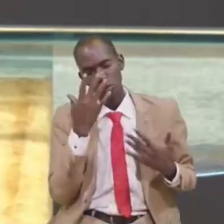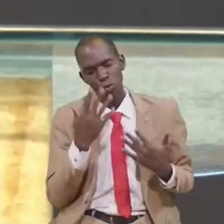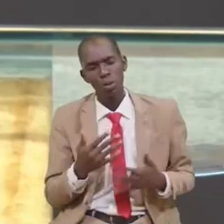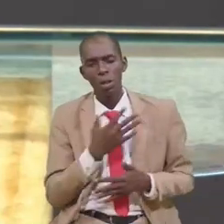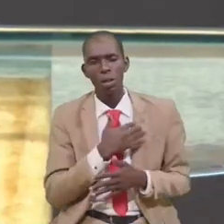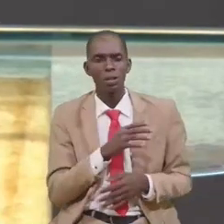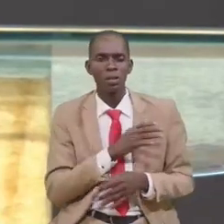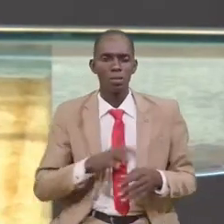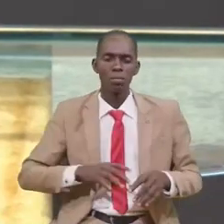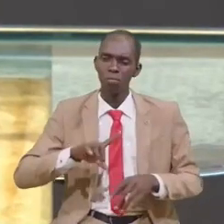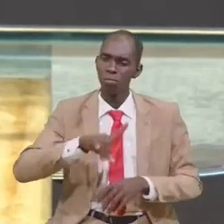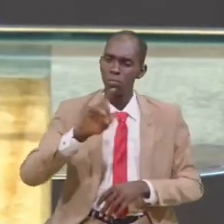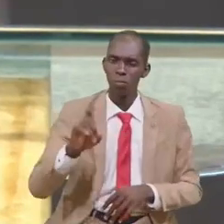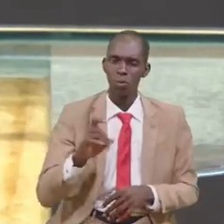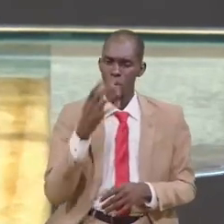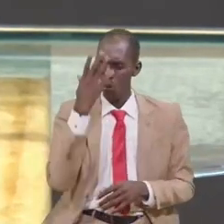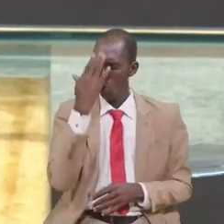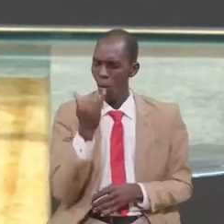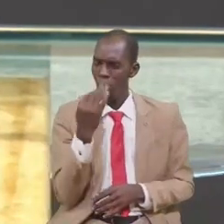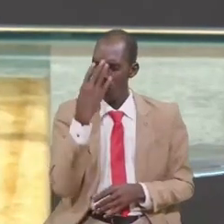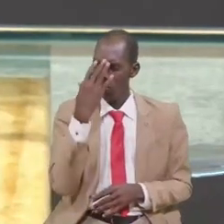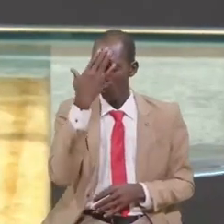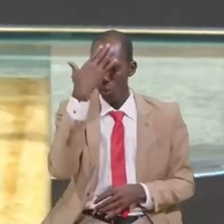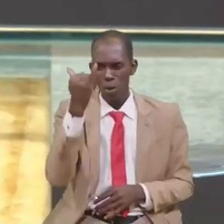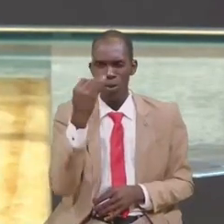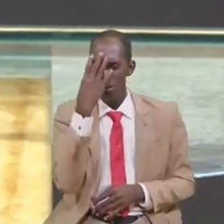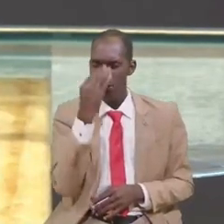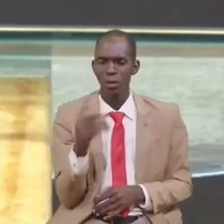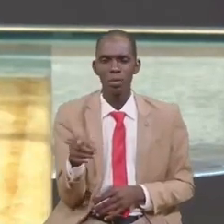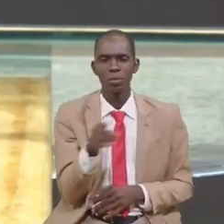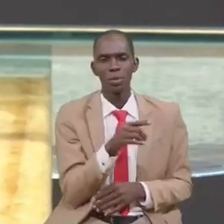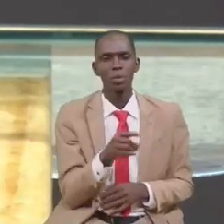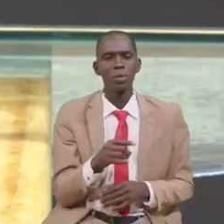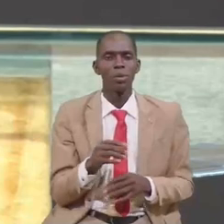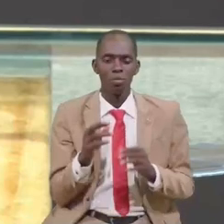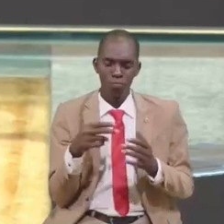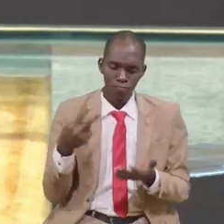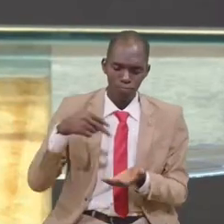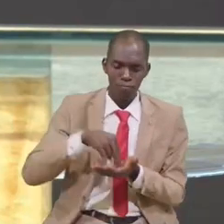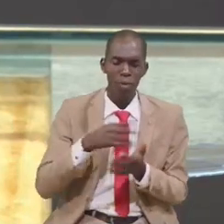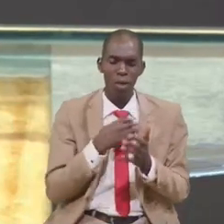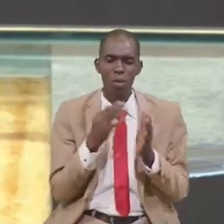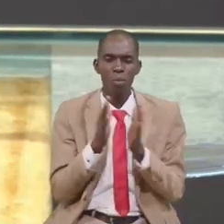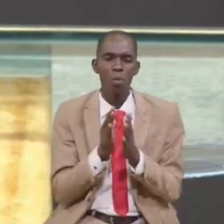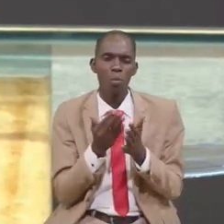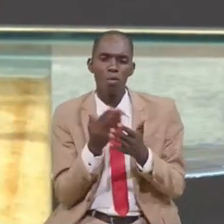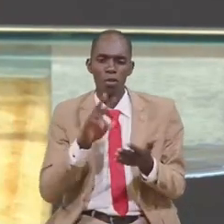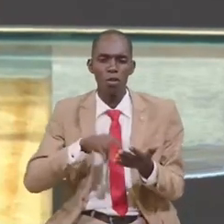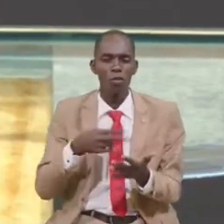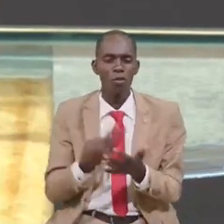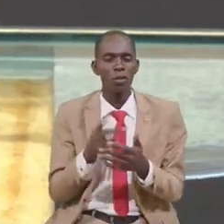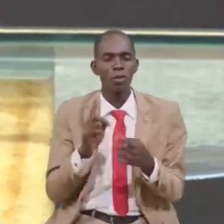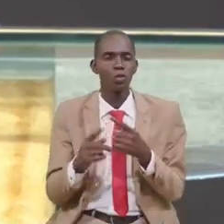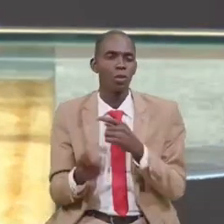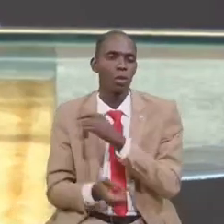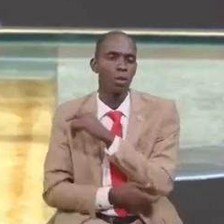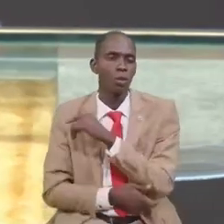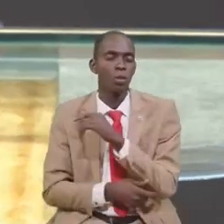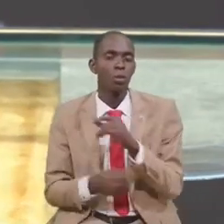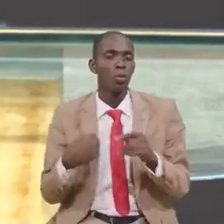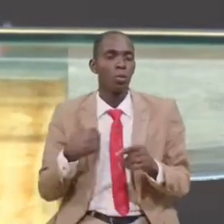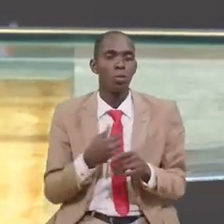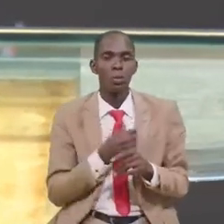dormir. Pourquoi dormez-vous? Levez-vous et priez de peur que vous ne tombiez pas dans la tentation. Ouais, là